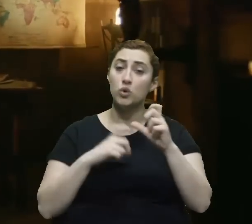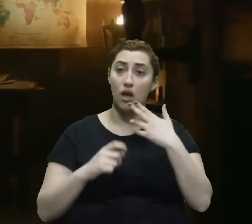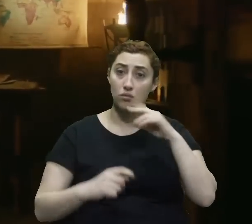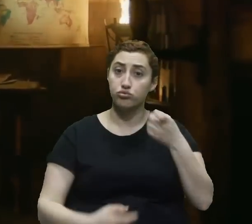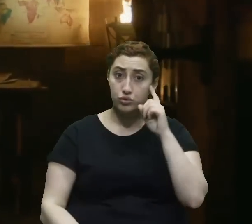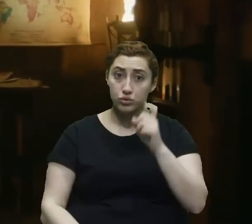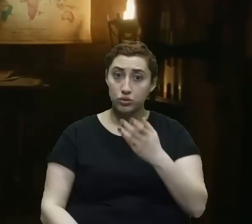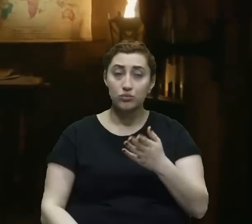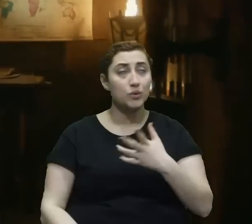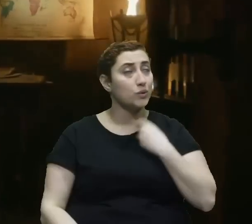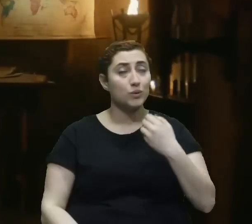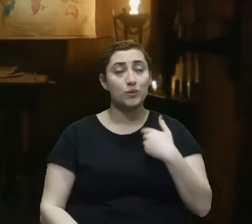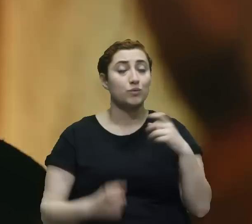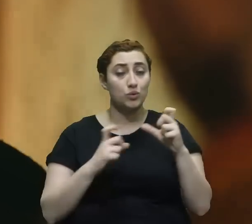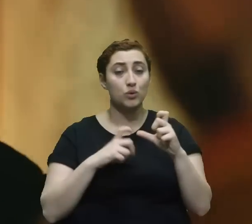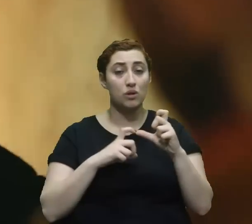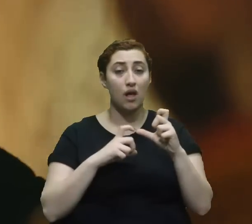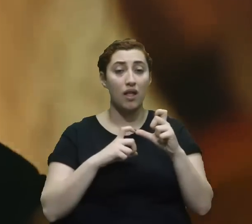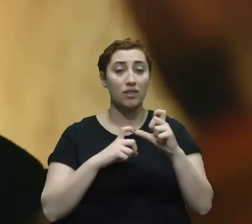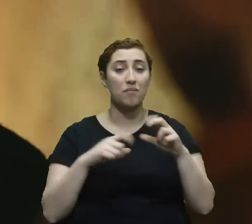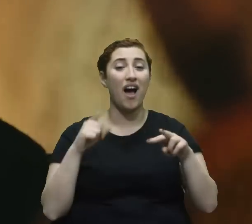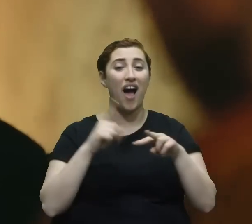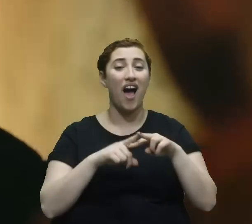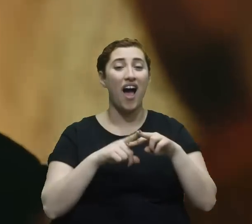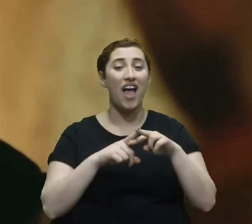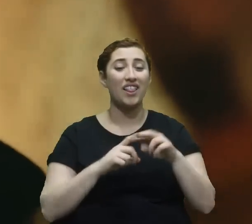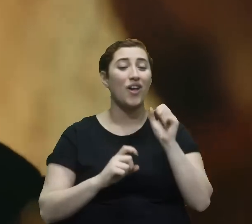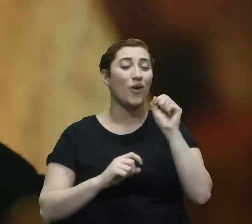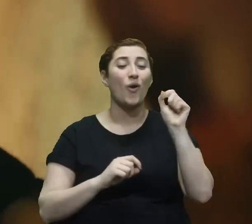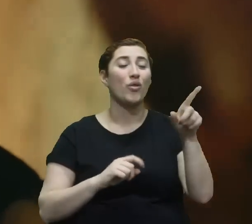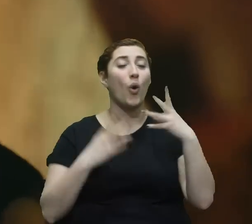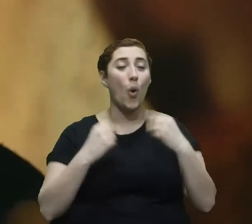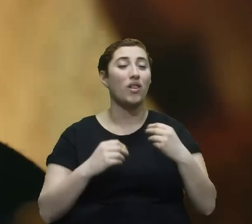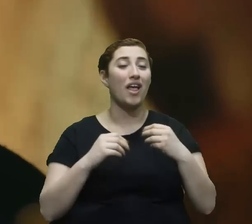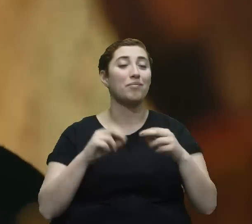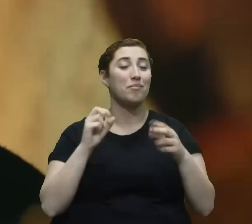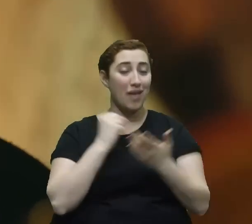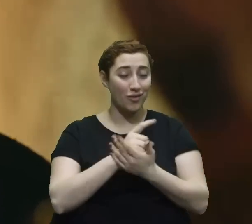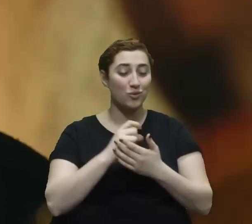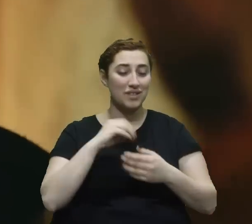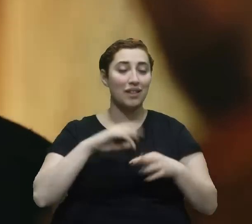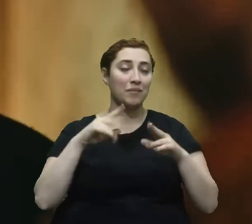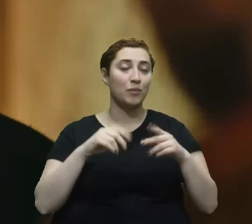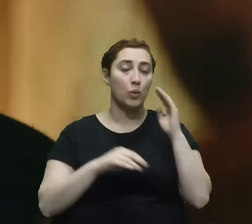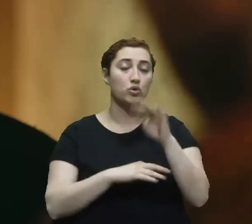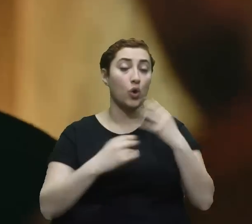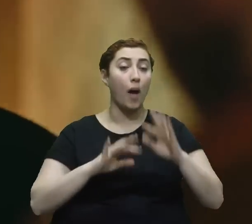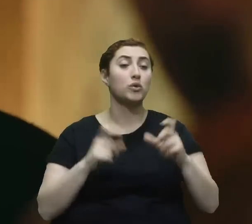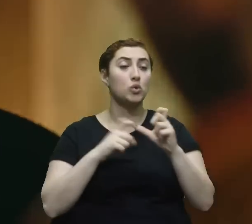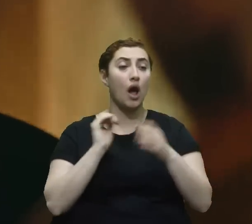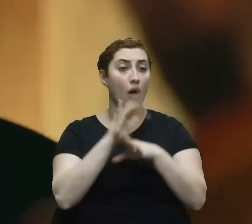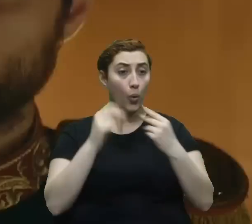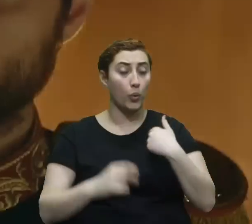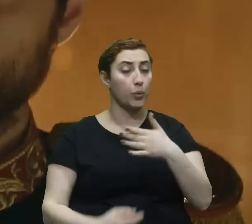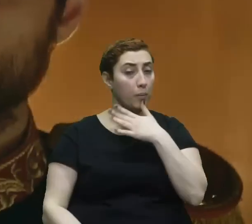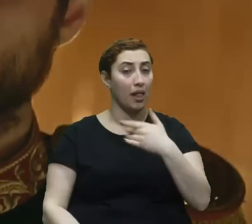Hanım'ı bulabildiniz mi? Maalesef sultanım. Ali'ye camide verilen mektup sandığımız gibi tuzak çıktı. Ama ben Süreyya'nın hayatta olduğunu